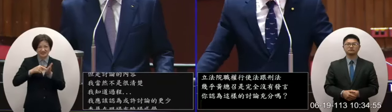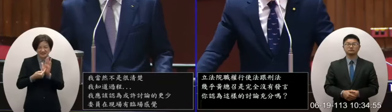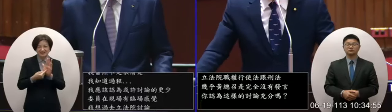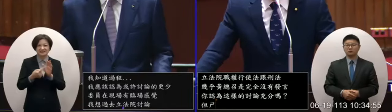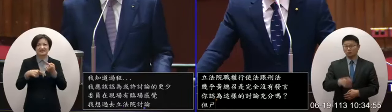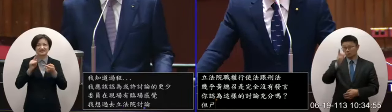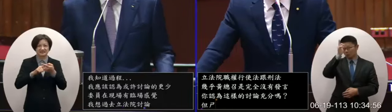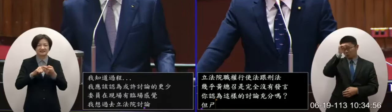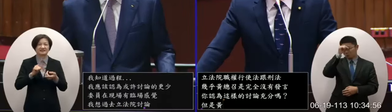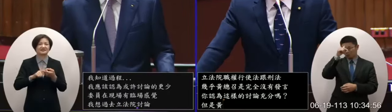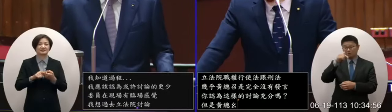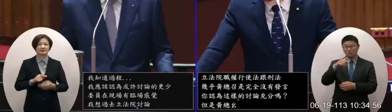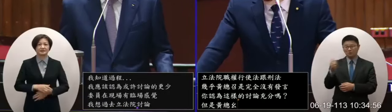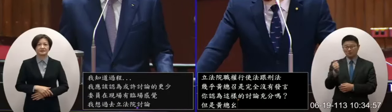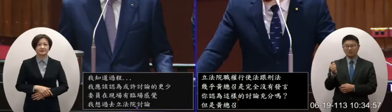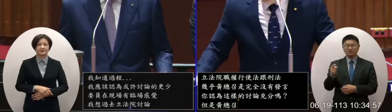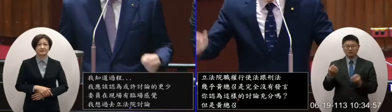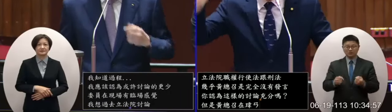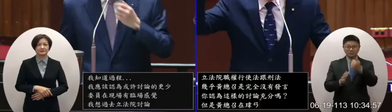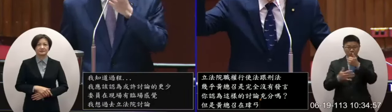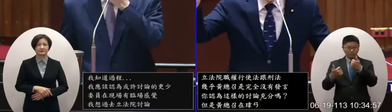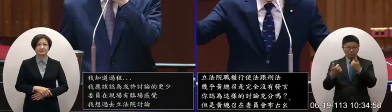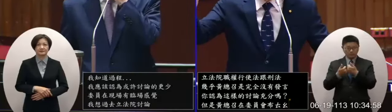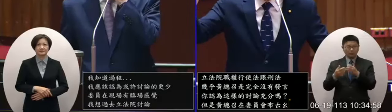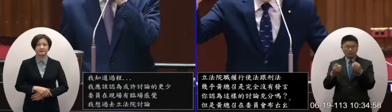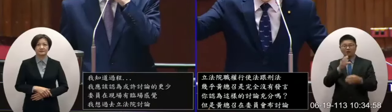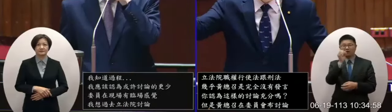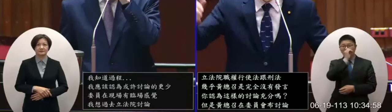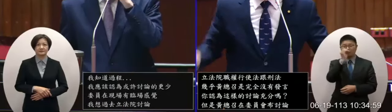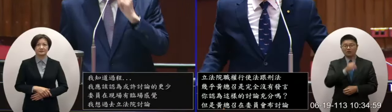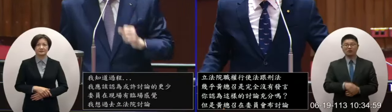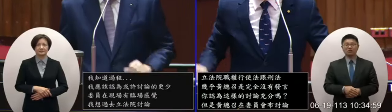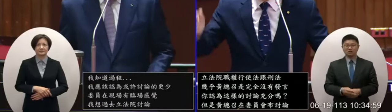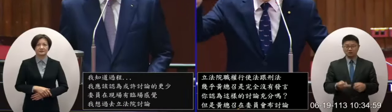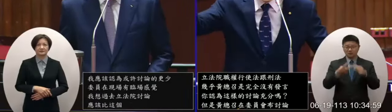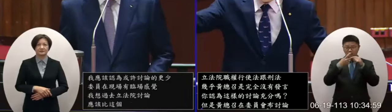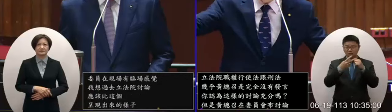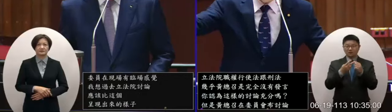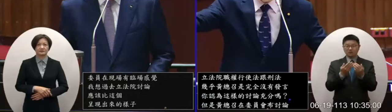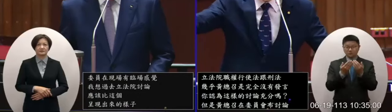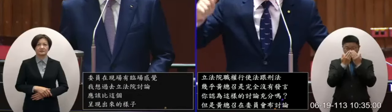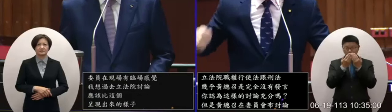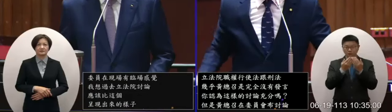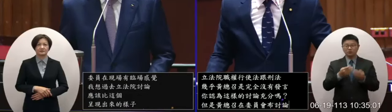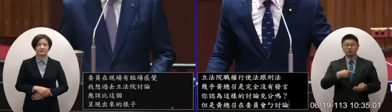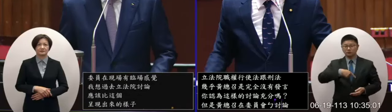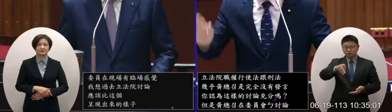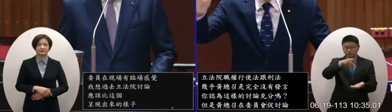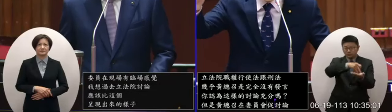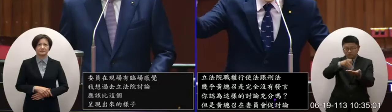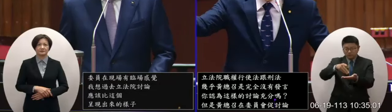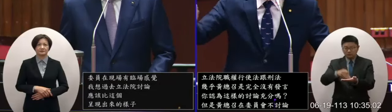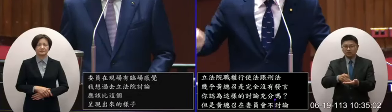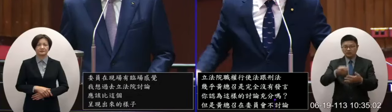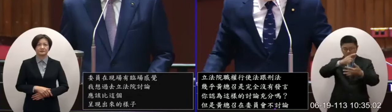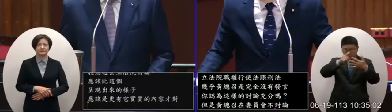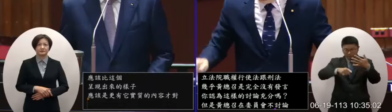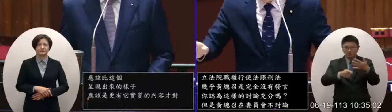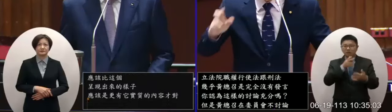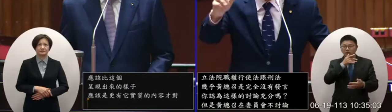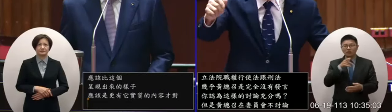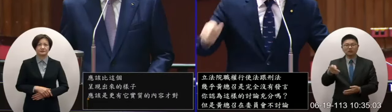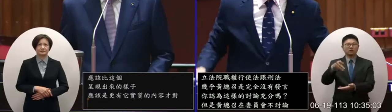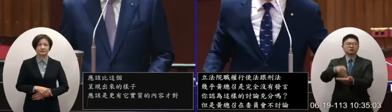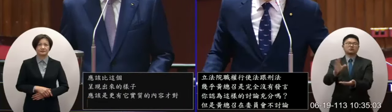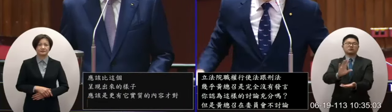是黄总召在委员会的时候不讨论，他在我们二读的时候，我们去登记逐条发言的时候，他不但没有登记发